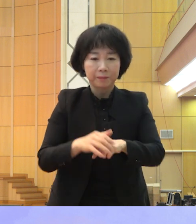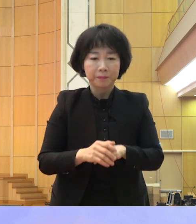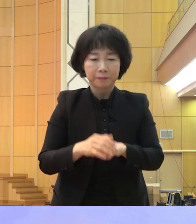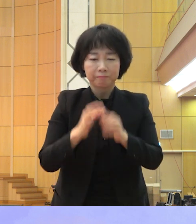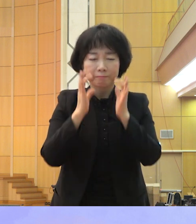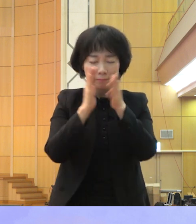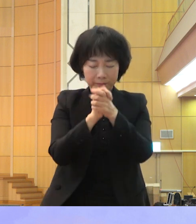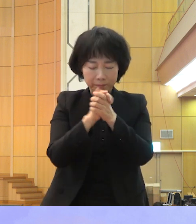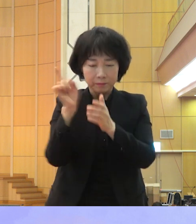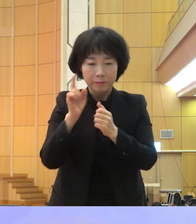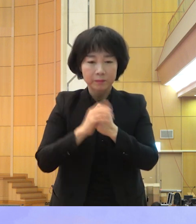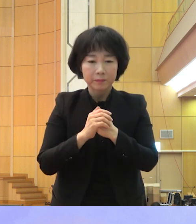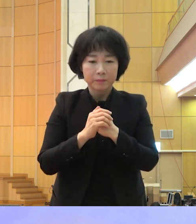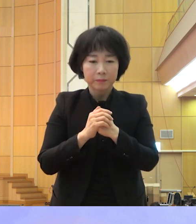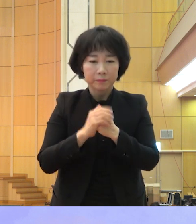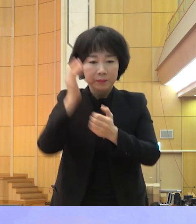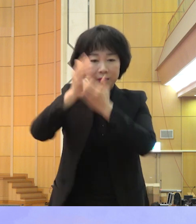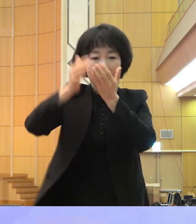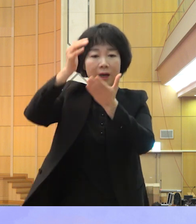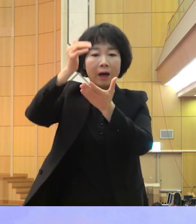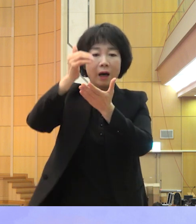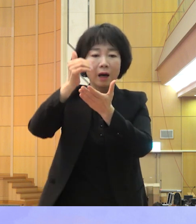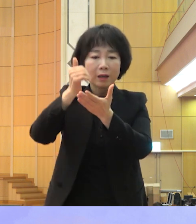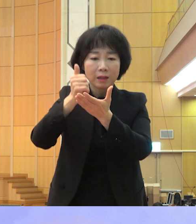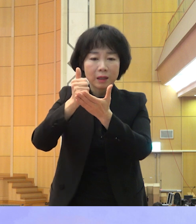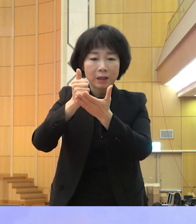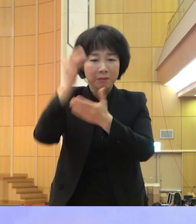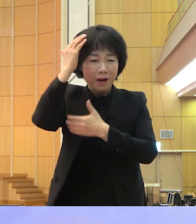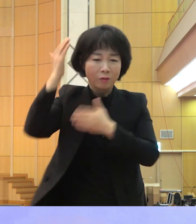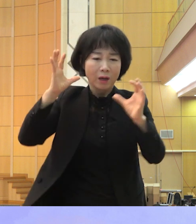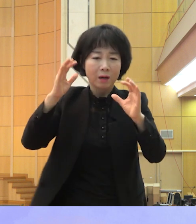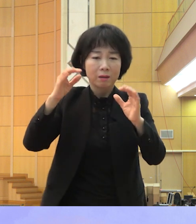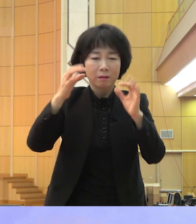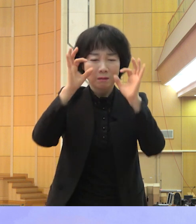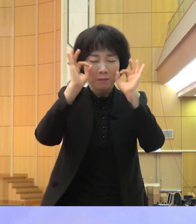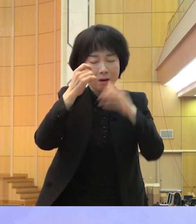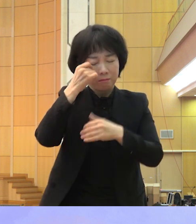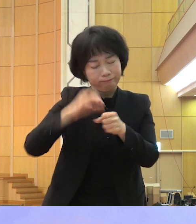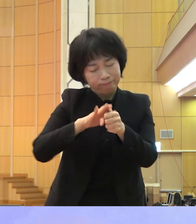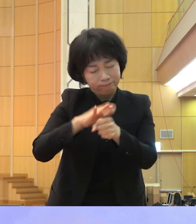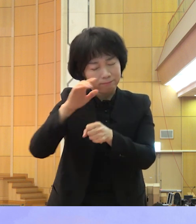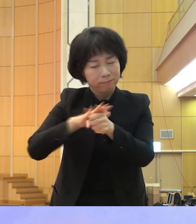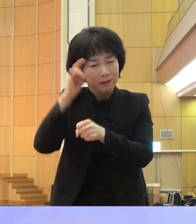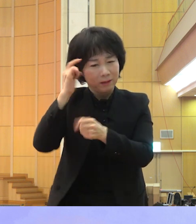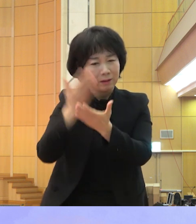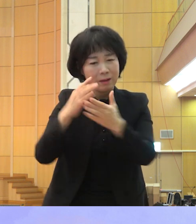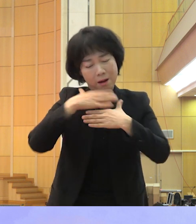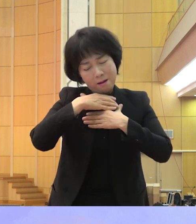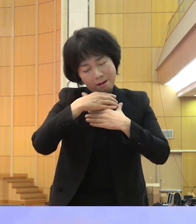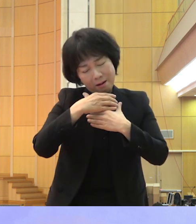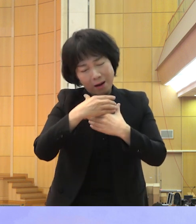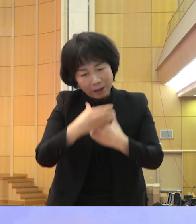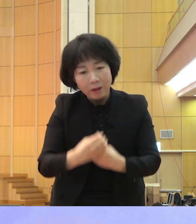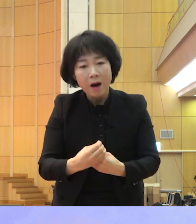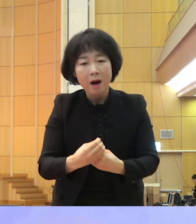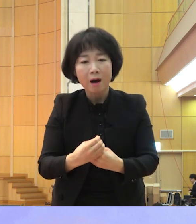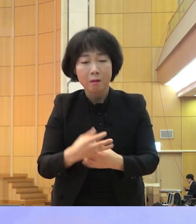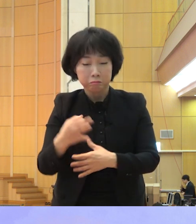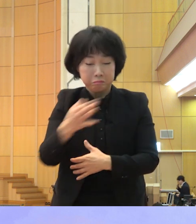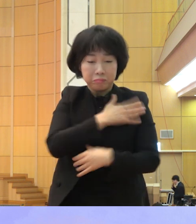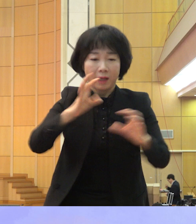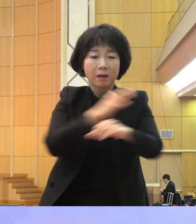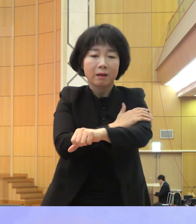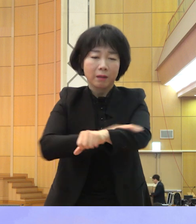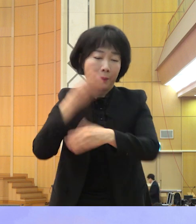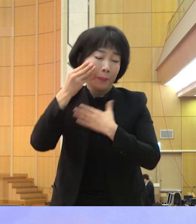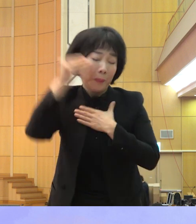간절히 기도하옵기는 하나님이 어지러운 이 나라를 긍휼히 여겨주시사 속히 안정되고 부강한 나라가